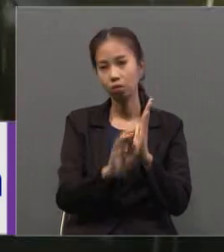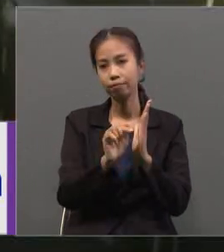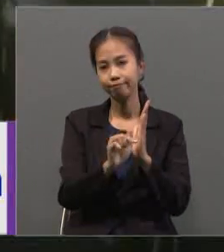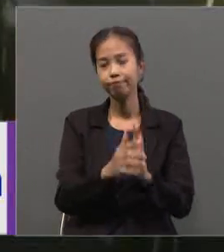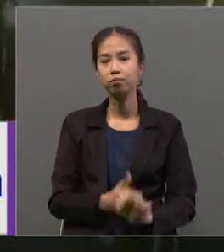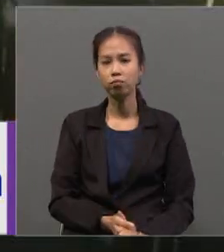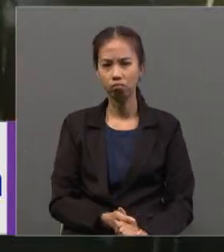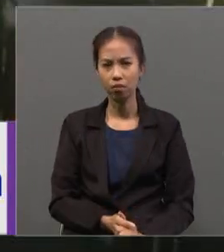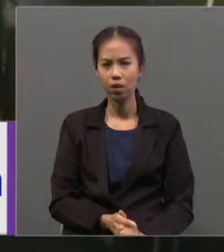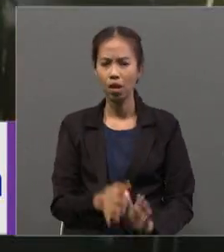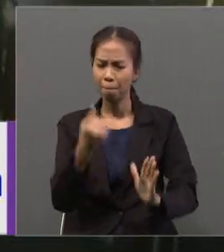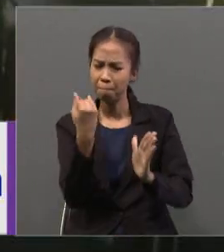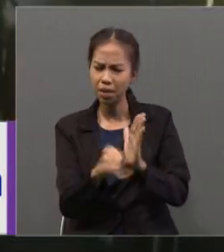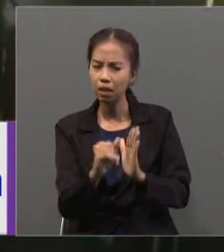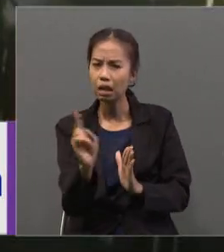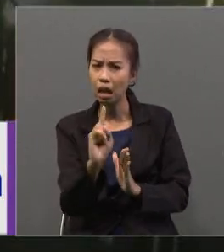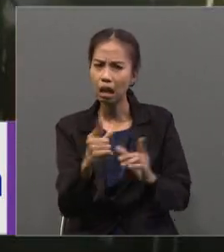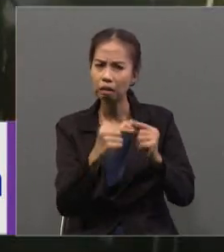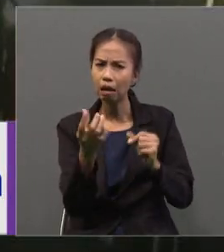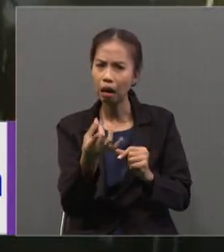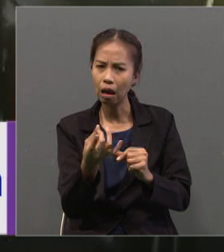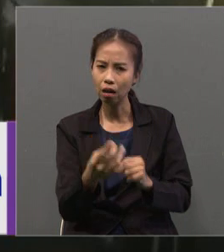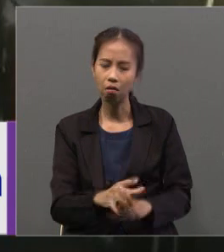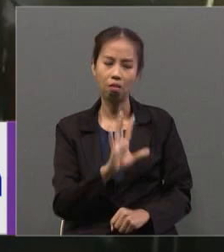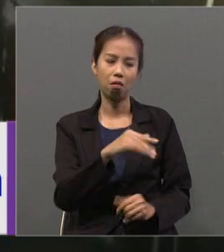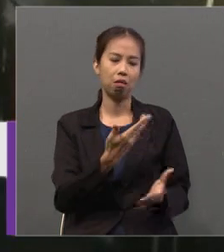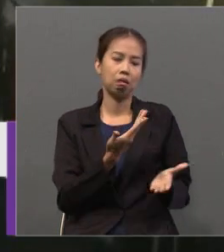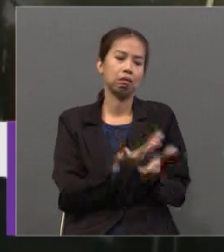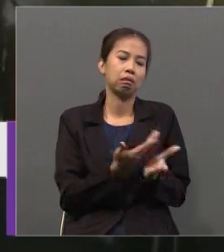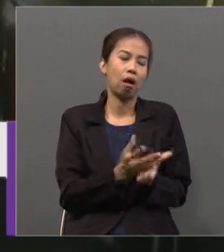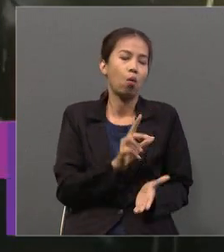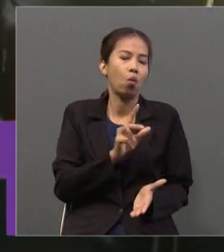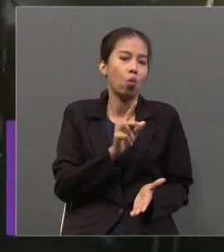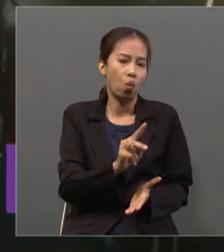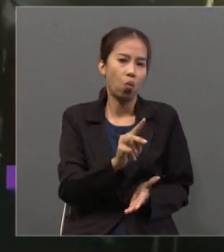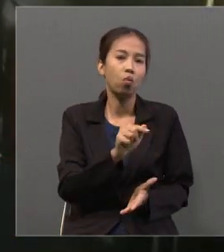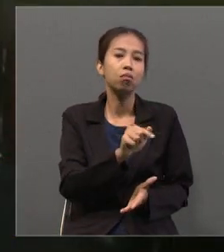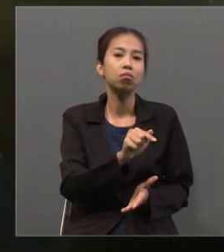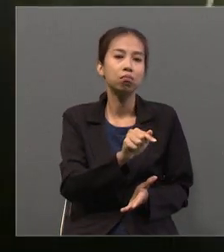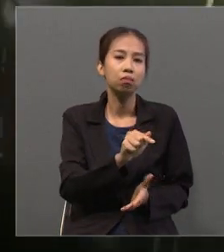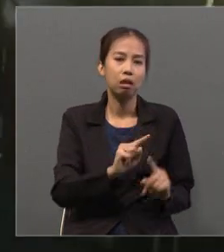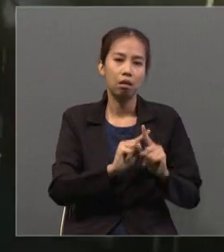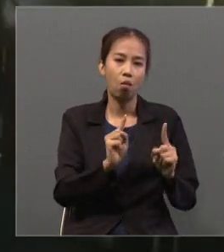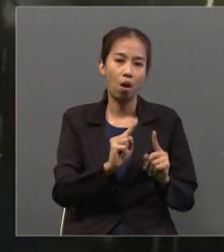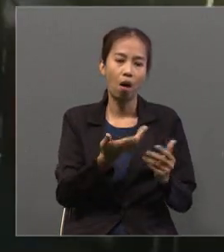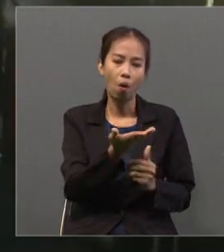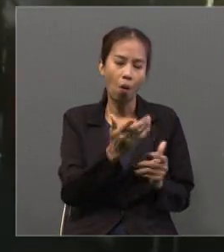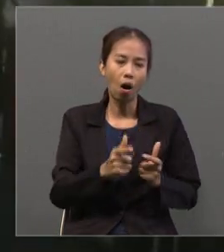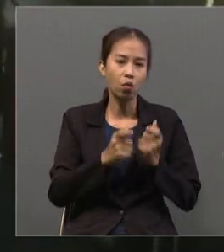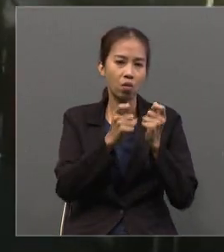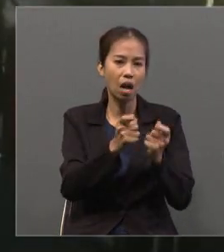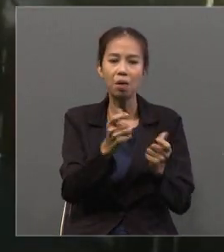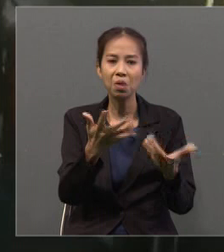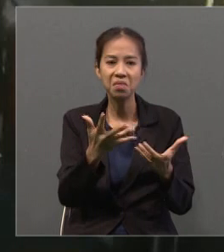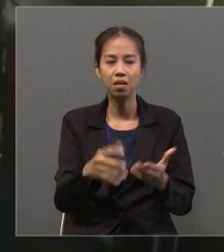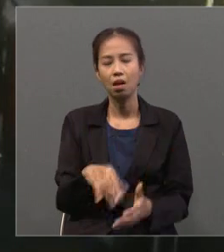านีในความผิดนะคะร่วมกันประกอบกิจการเป็นผู้ให้สินเชื่อส่วนบุคคลภายใต้การกำกับโดยไม่ได้รับอนุญาตและ